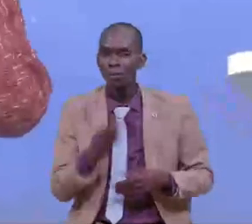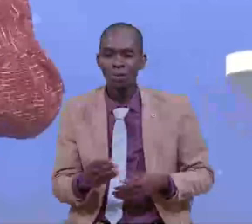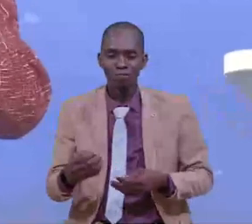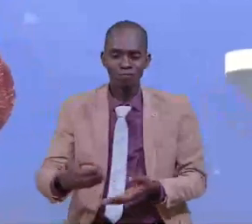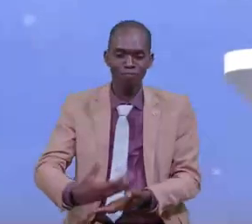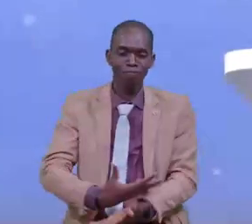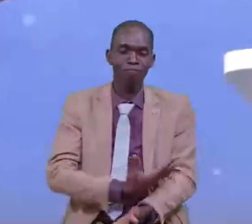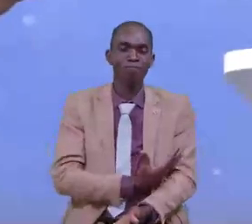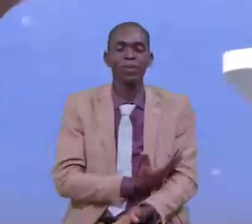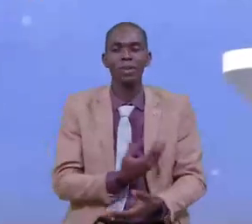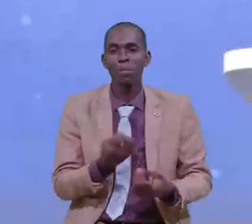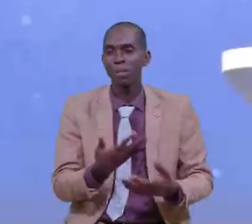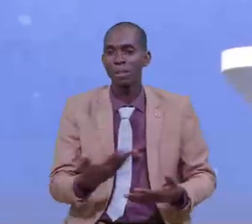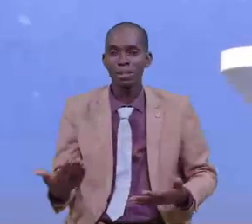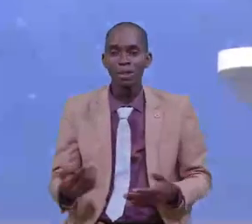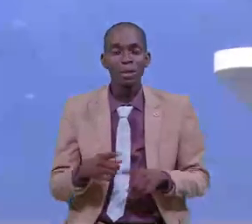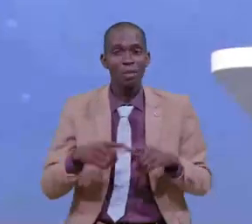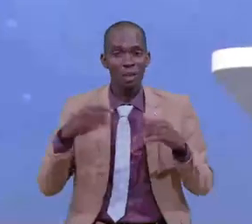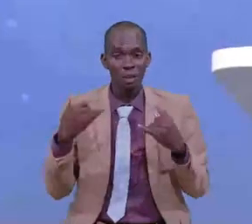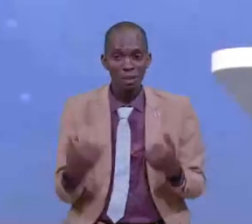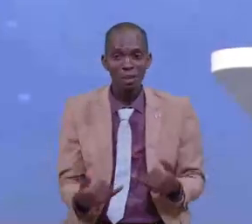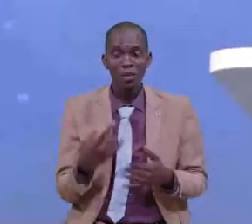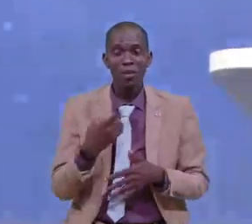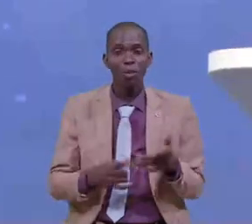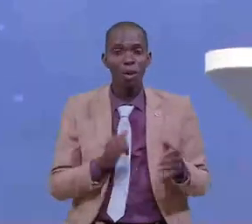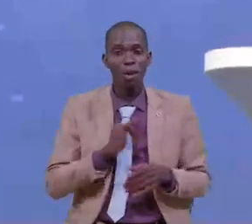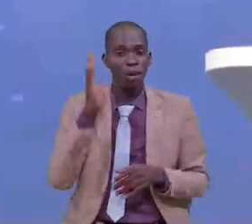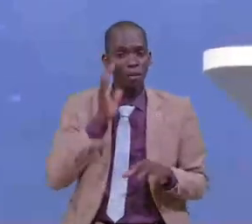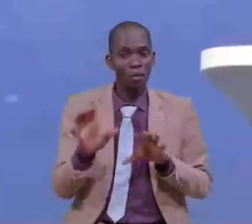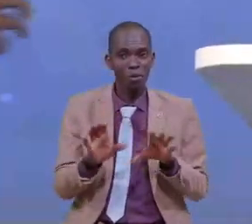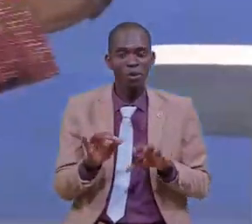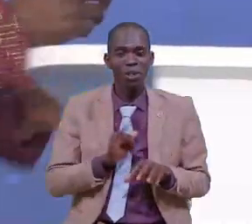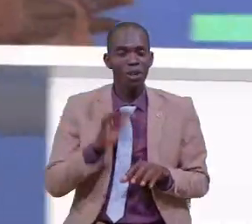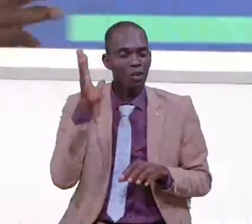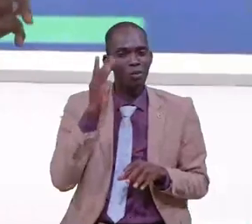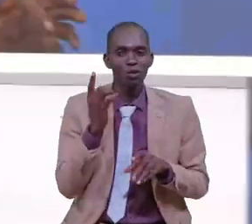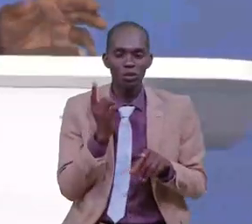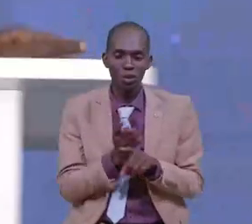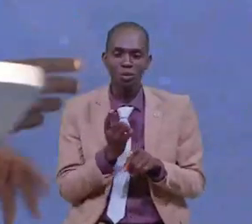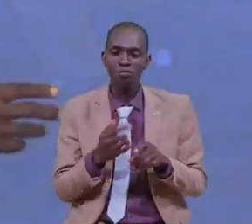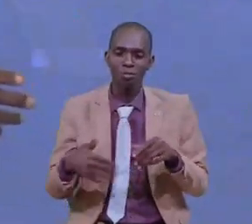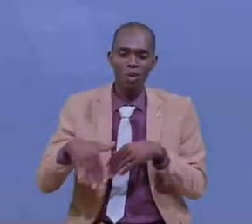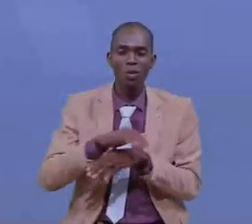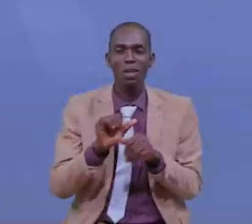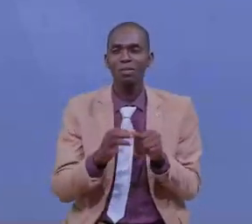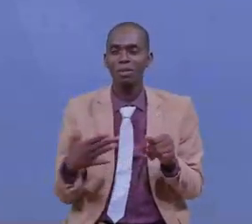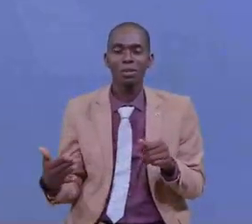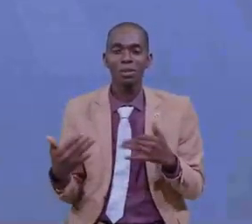qu'on a injectées dans nos vies. Mais maintenant, ce que je vais simplement faire, je vais juste tout